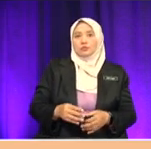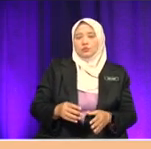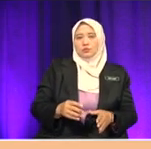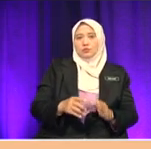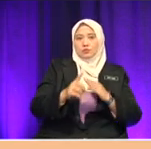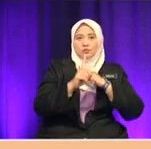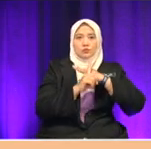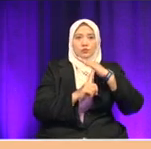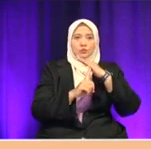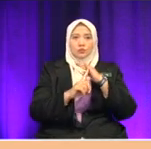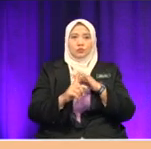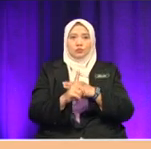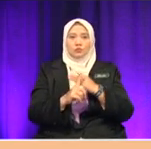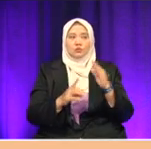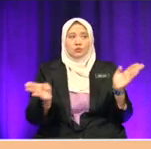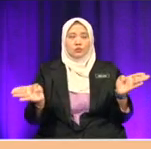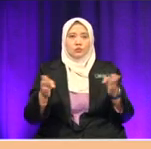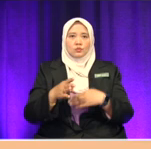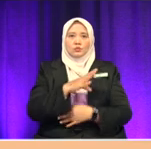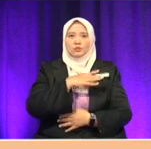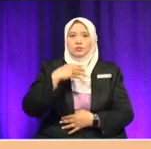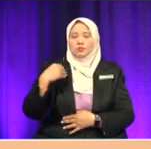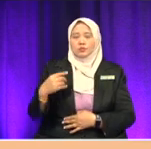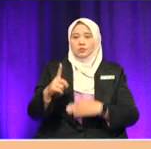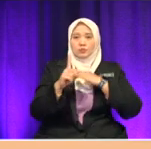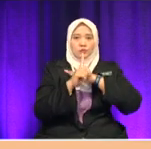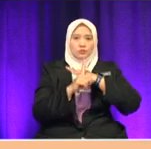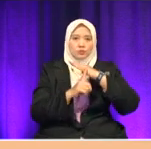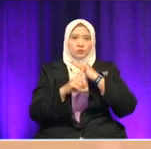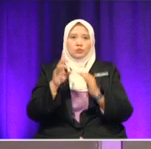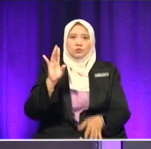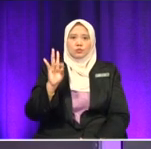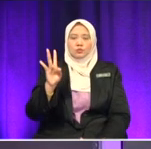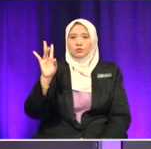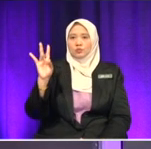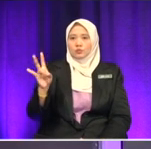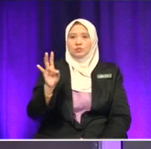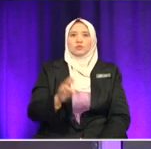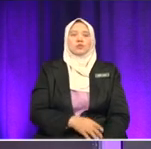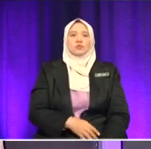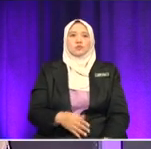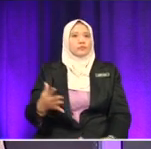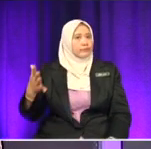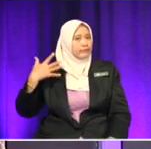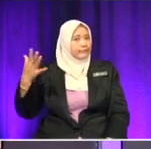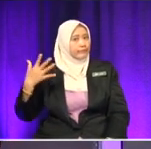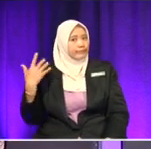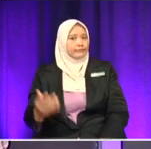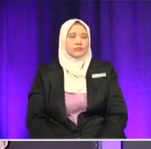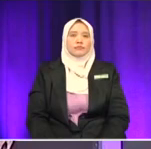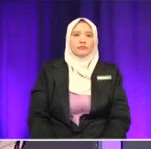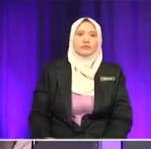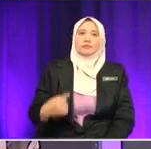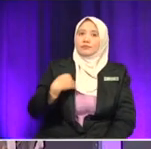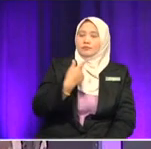kemudian suhu 77 darjah Celsius ini suhu sejuk ke panas? Panas. Okey. Pengetahuan kita sedia ada, kita